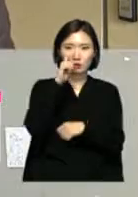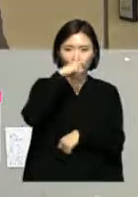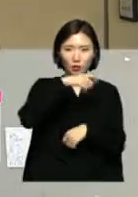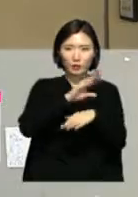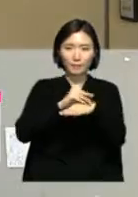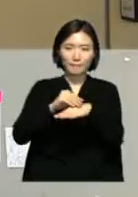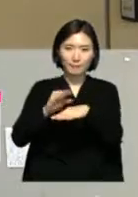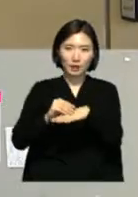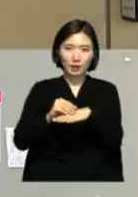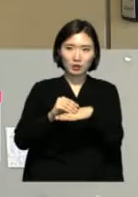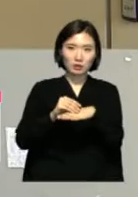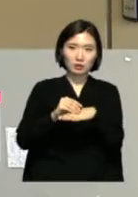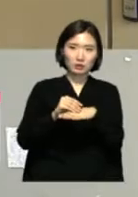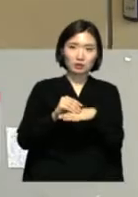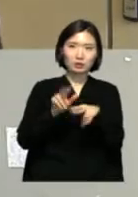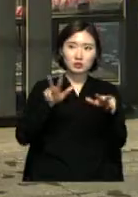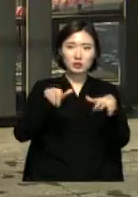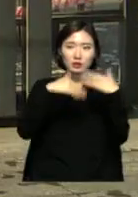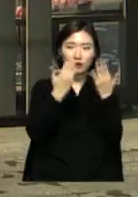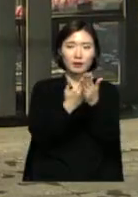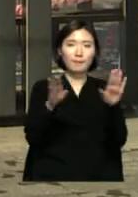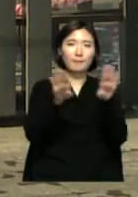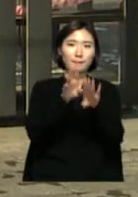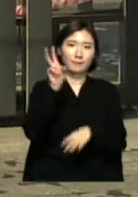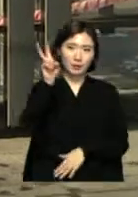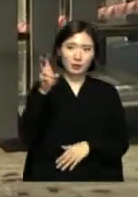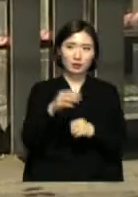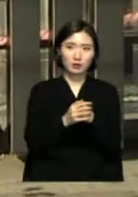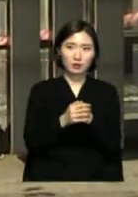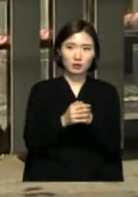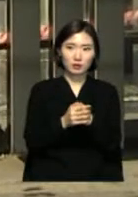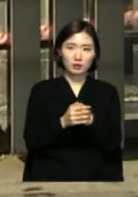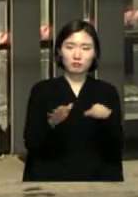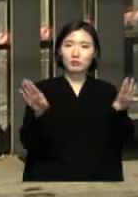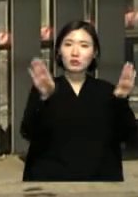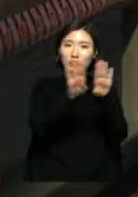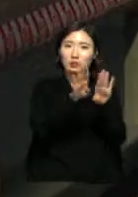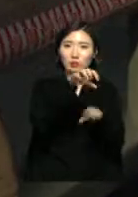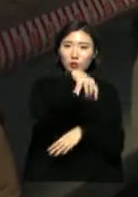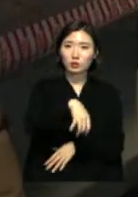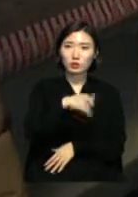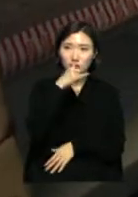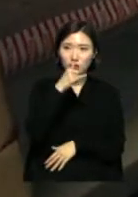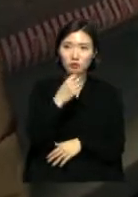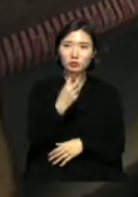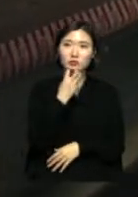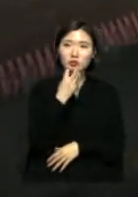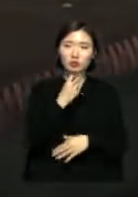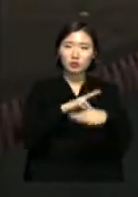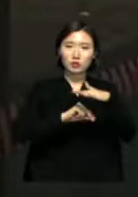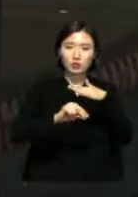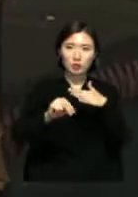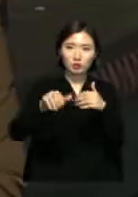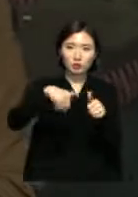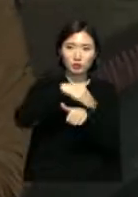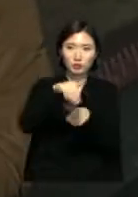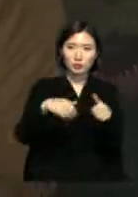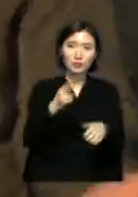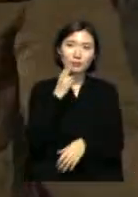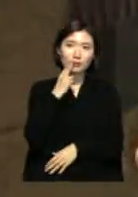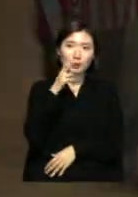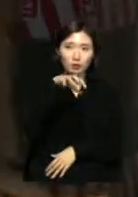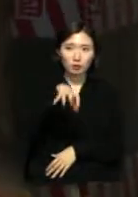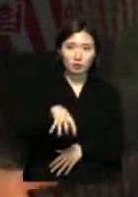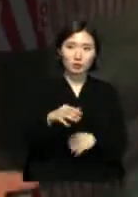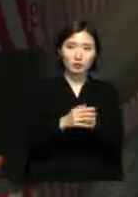끼어가지고 이게 다 좀 있으면 다 막혀요. 흡연 부스가 폐쇄된 곳도 있습니다. 서울역 인근의 흡연 부스입니다. 이곳에는